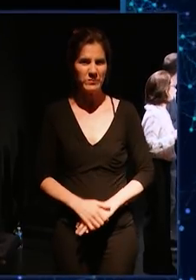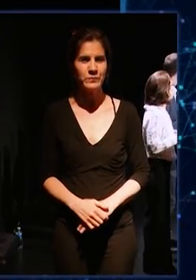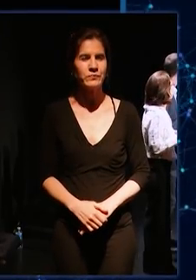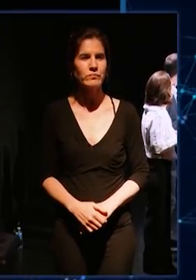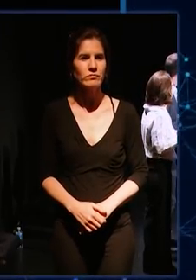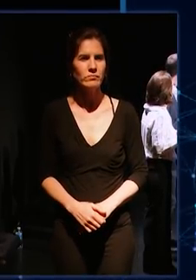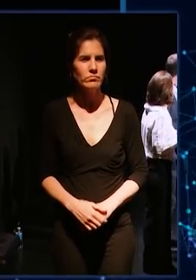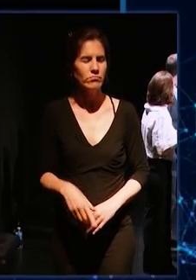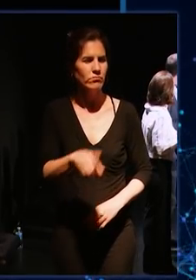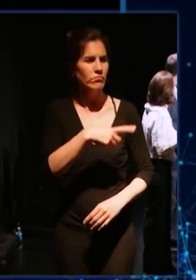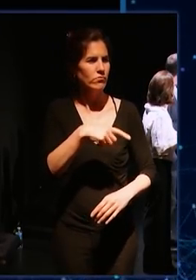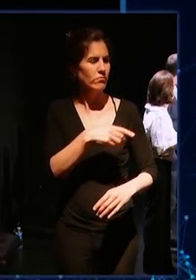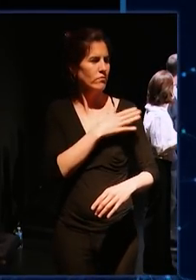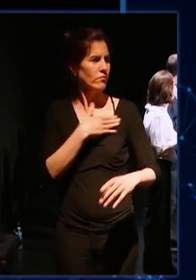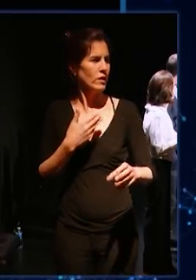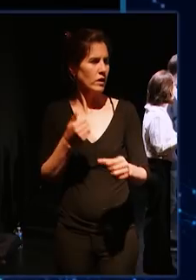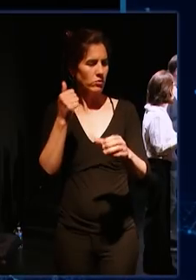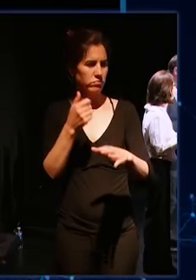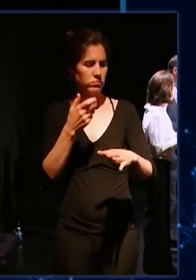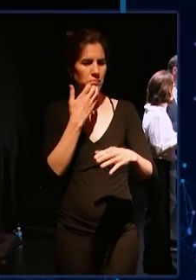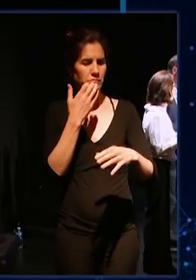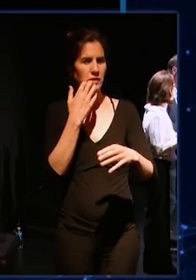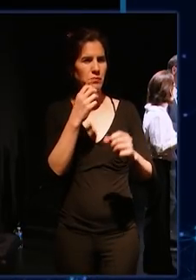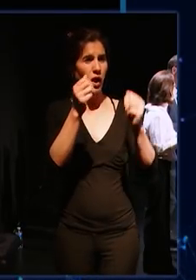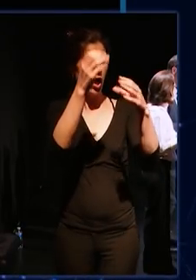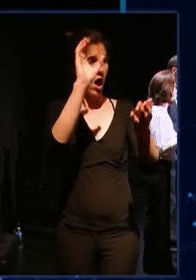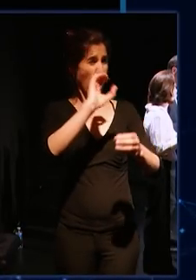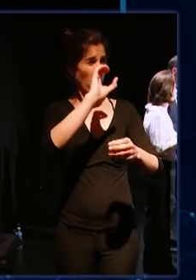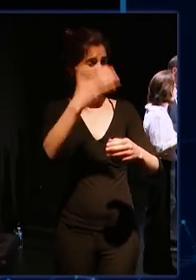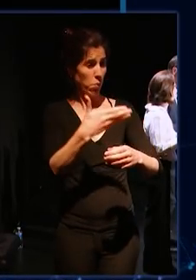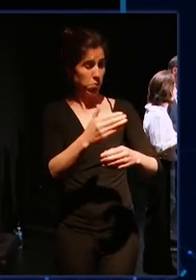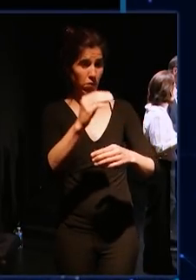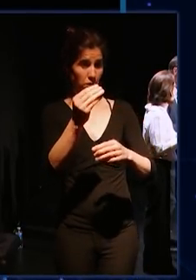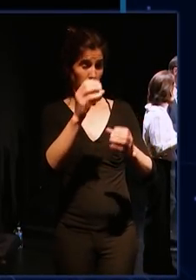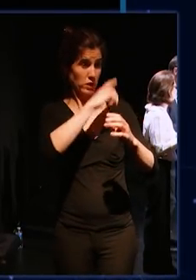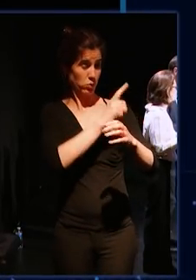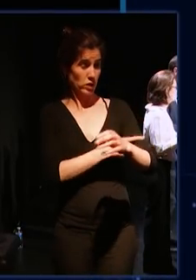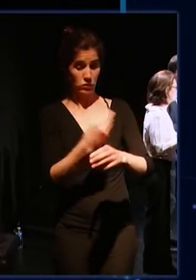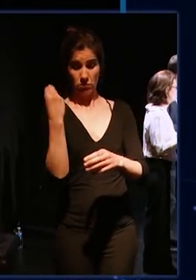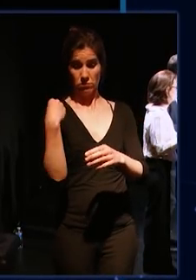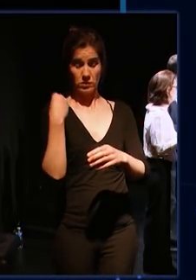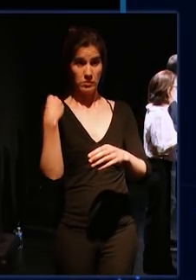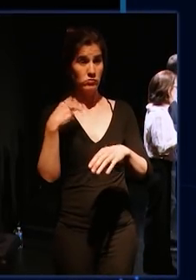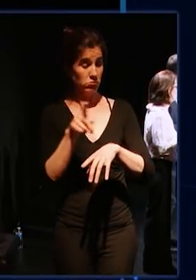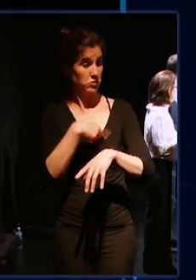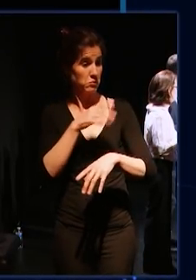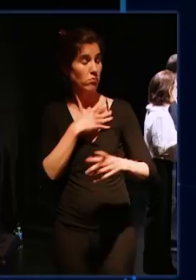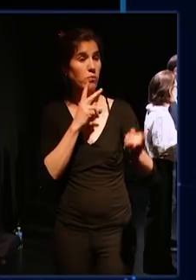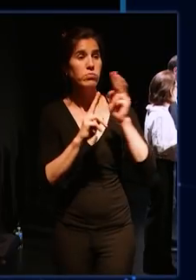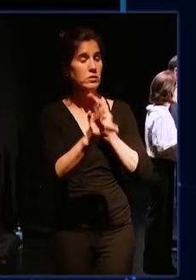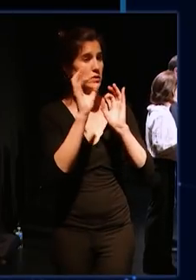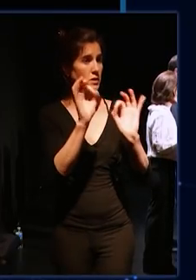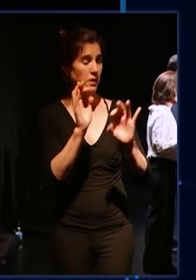Serem molt implicats cada vegada que els clubs esportius ens truquin a la nostra porta parlant d'inclusió i de no segregació en els clubs esportius de